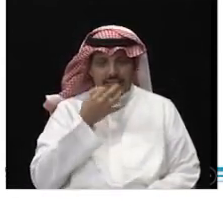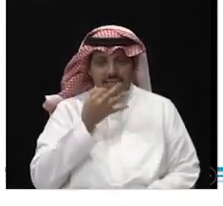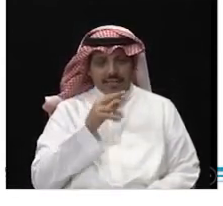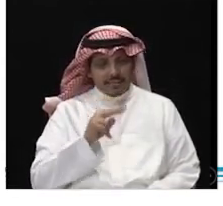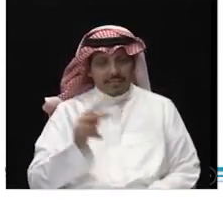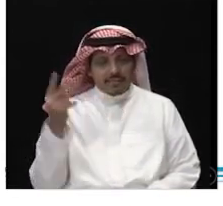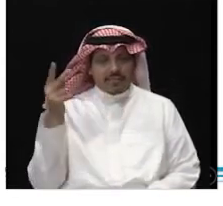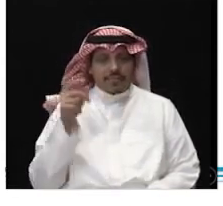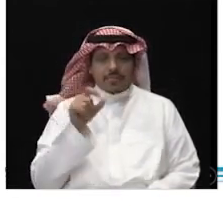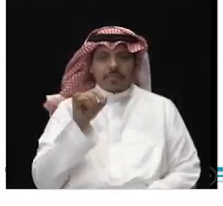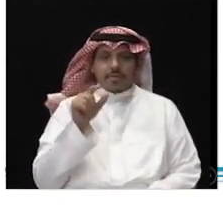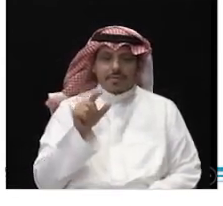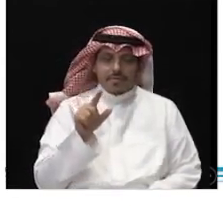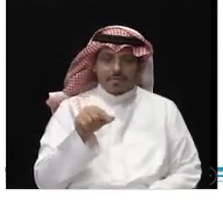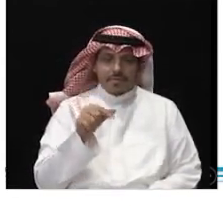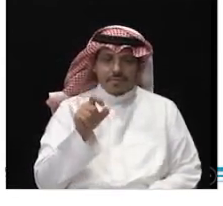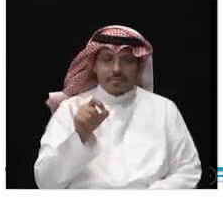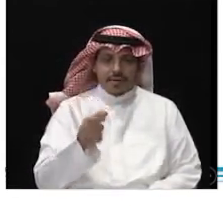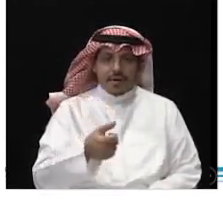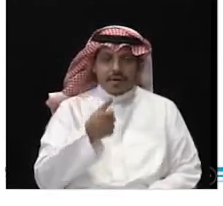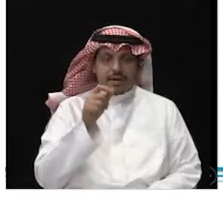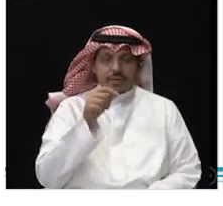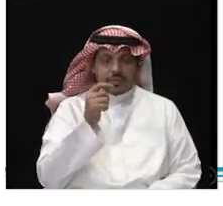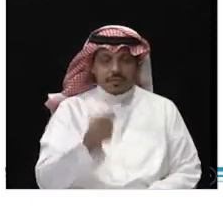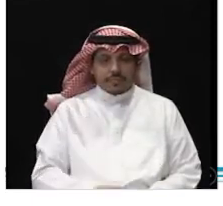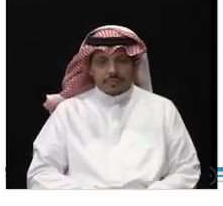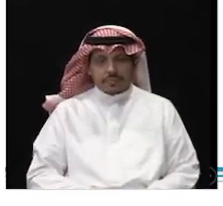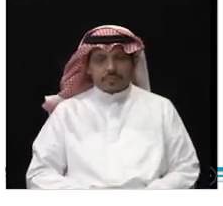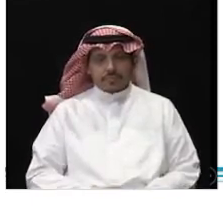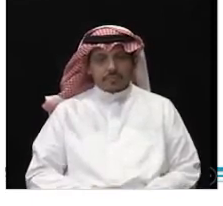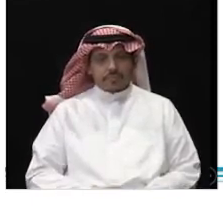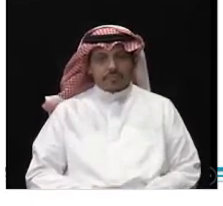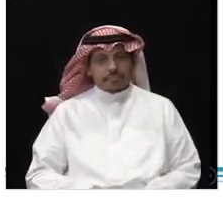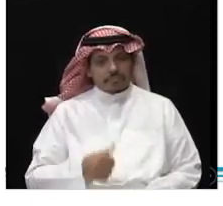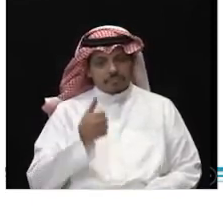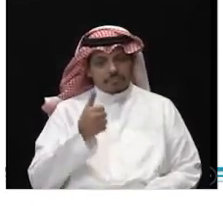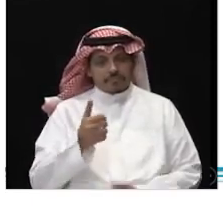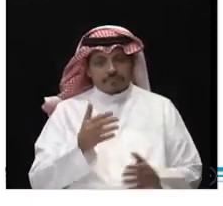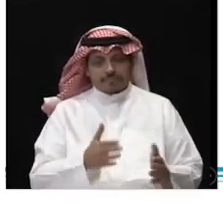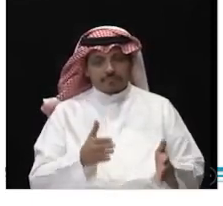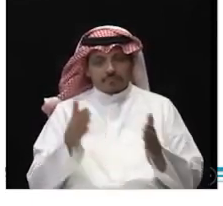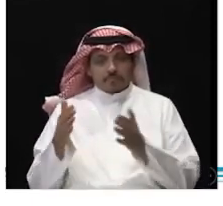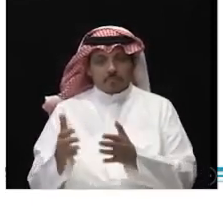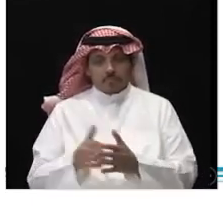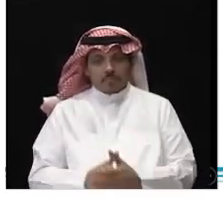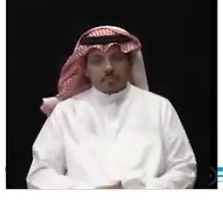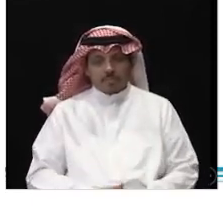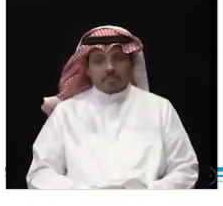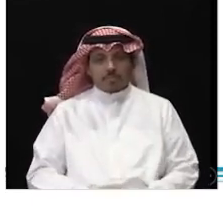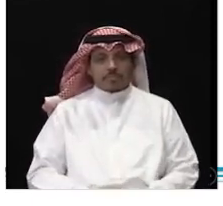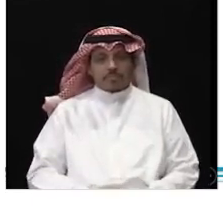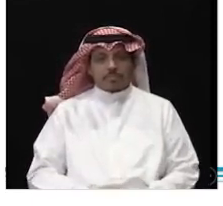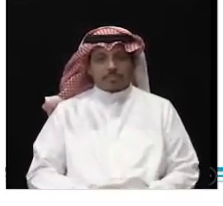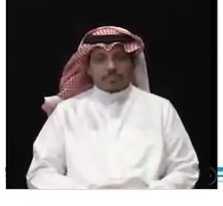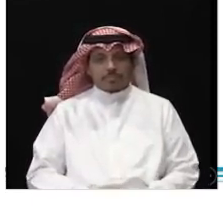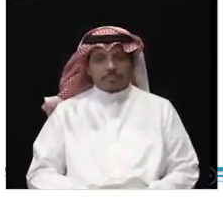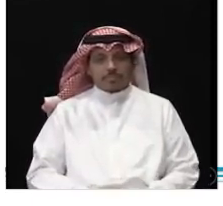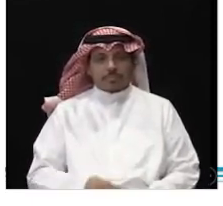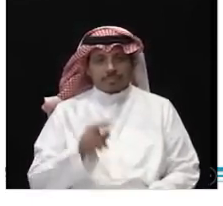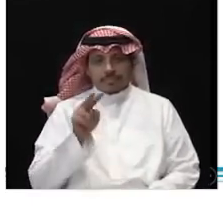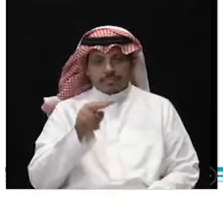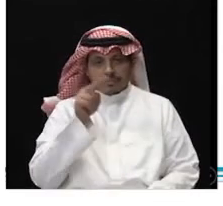مرفأ، أحسنتم، رائعون، بارك الله فيكم. إذن الآن بعد أن انتهينا من